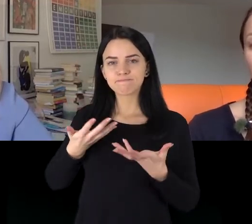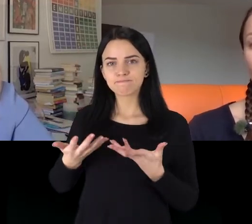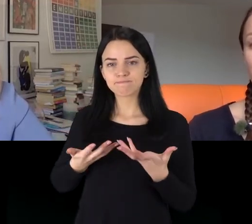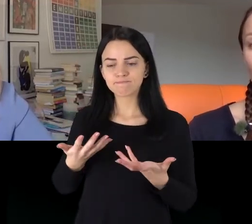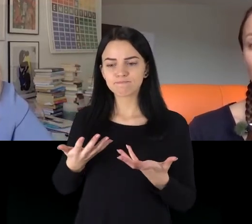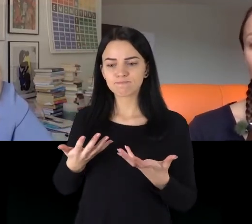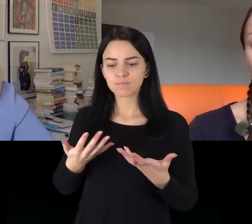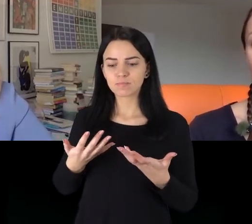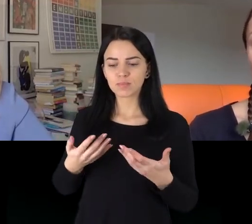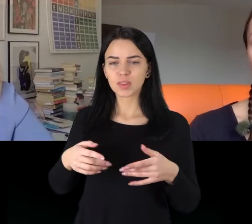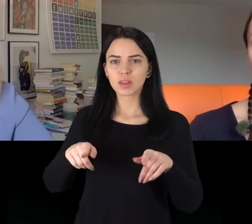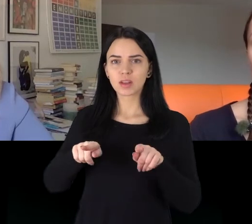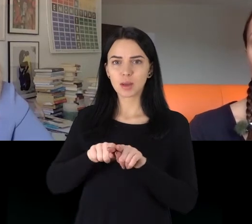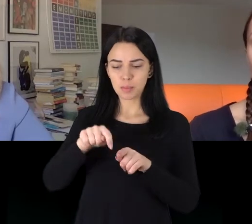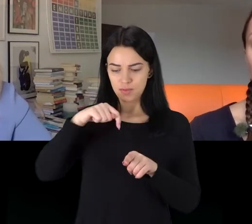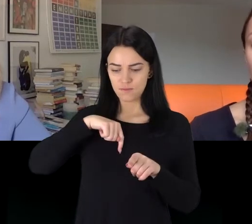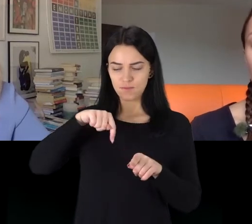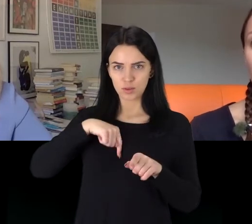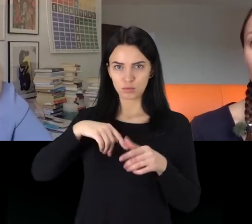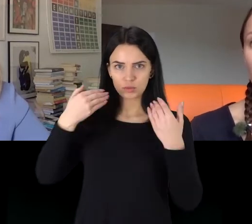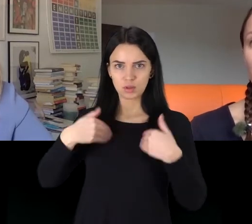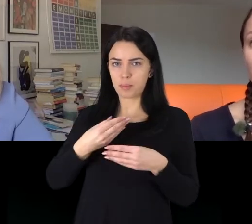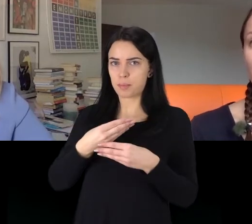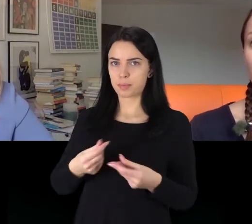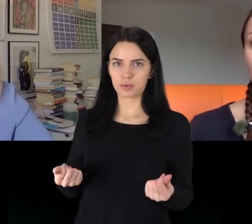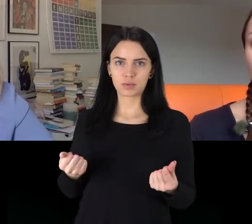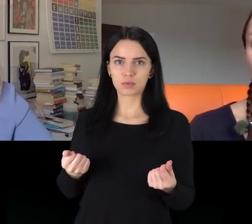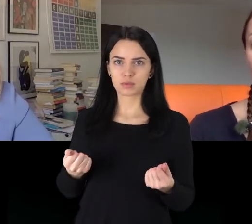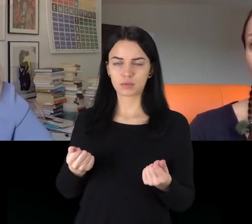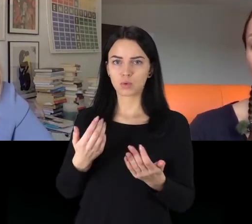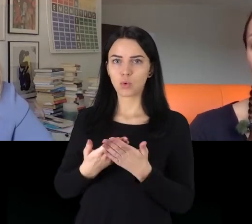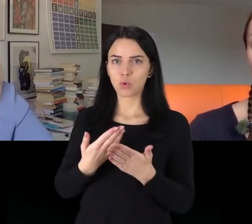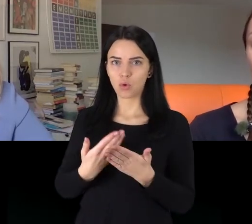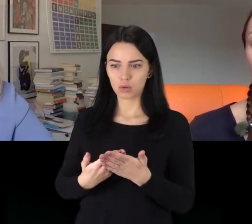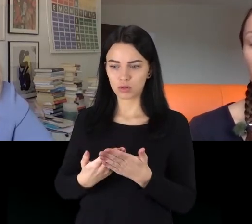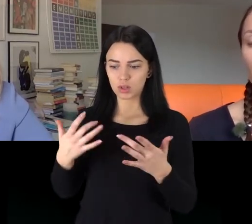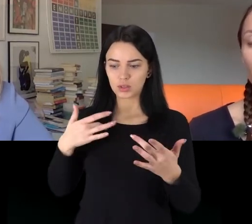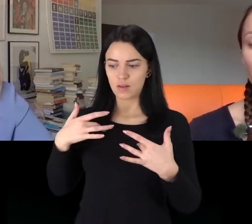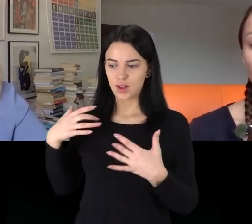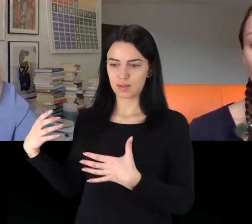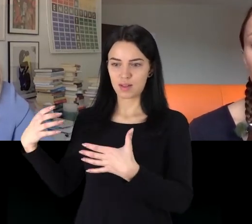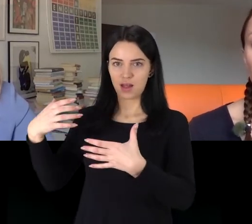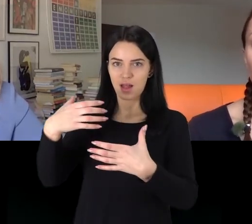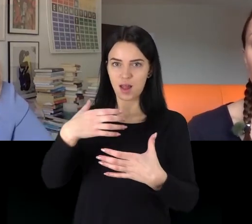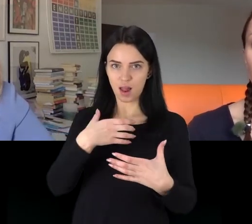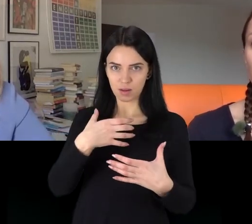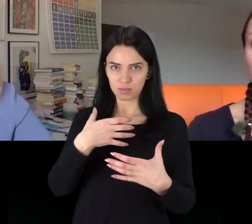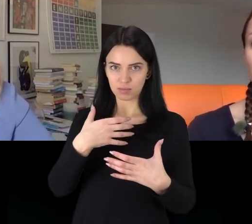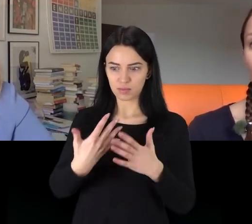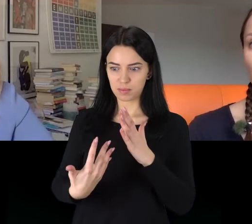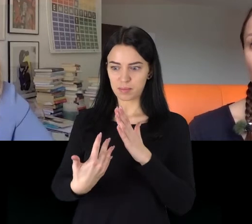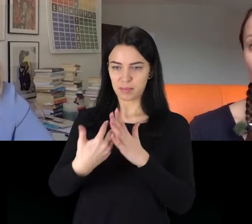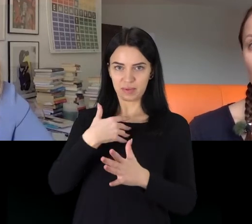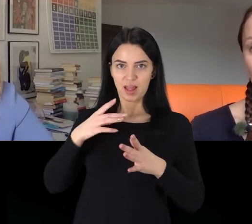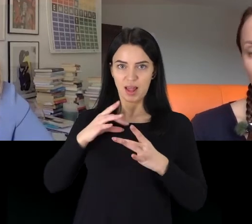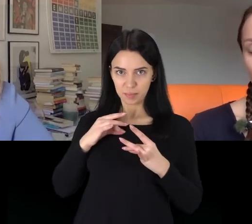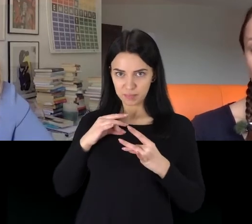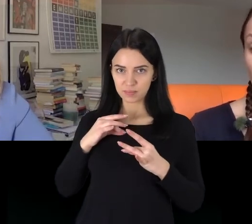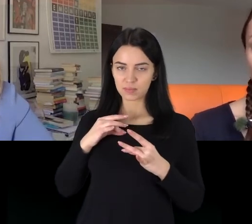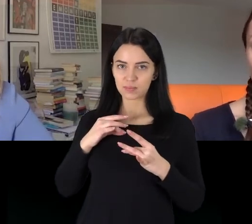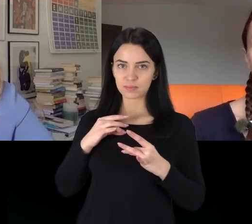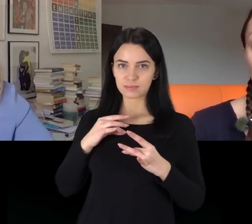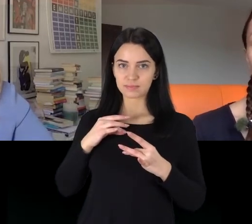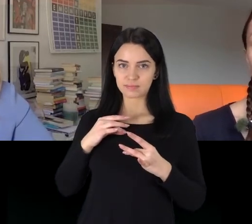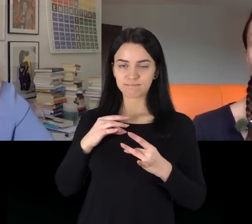jie tikriausiai praranda ir patį save, todėl kad ta rolė, kuri arba vaidmuo, kurį įkūnė, jisai taip, mes